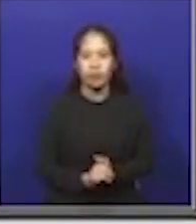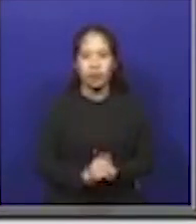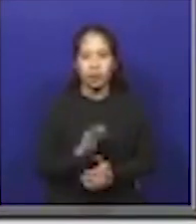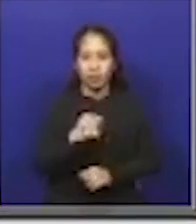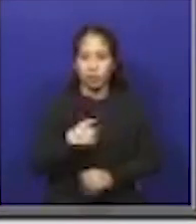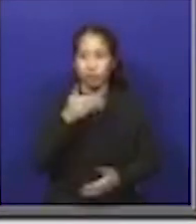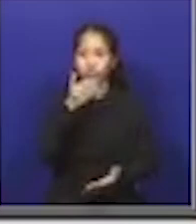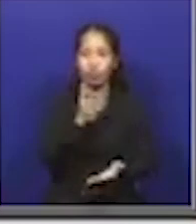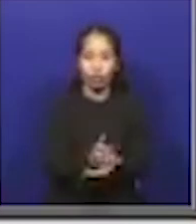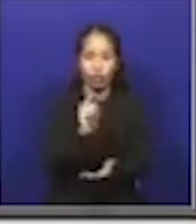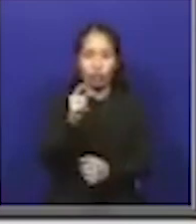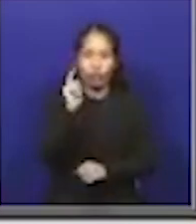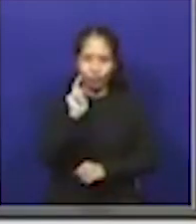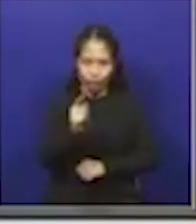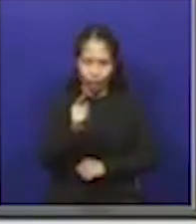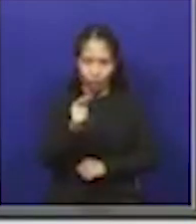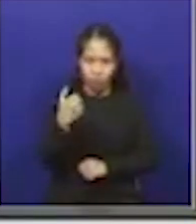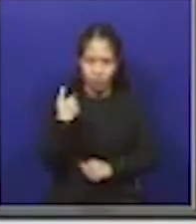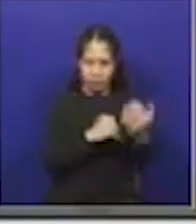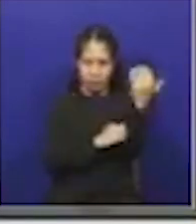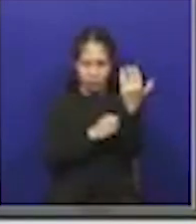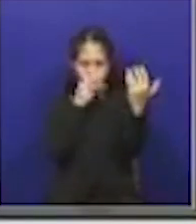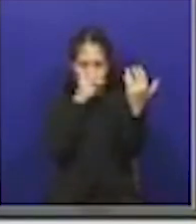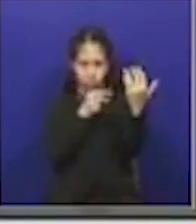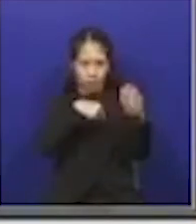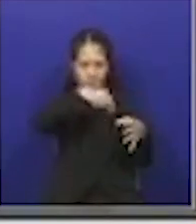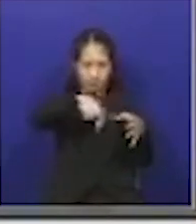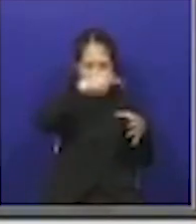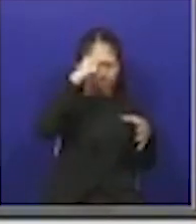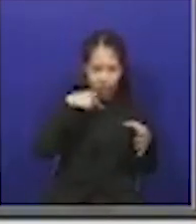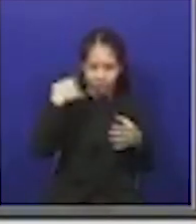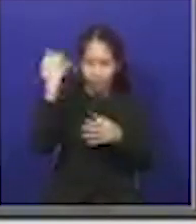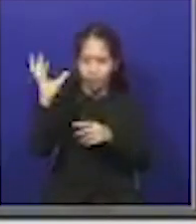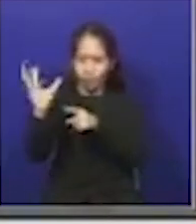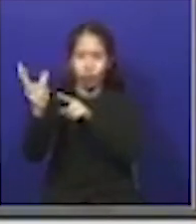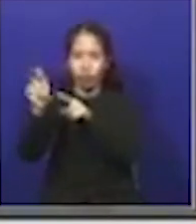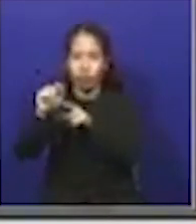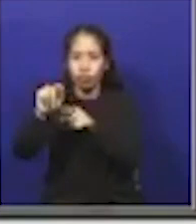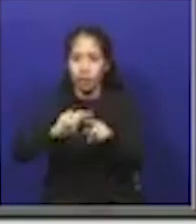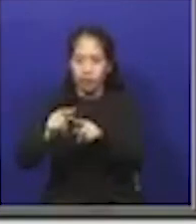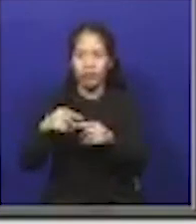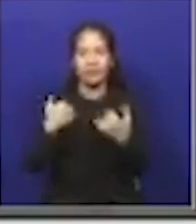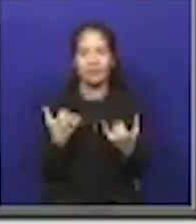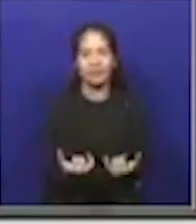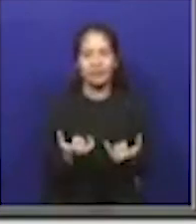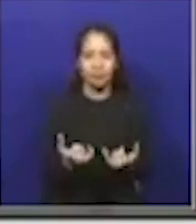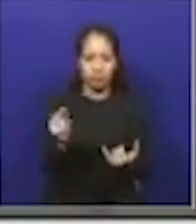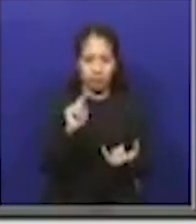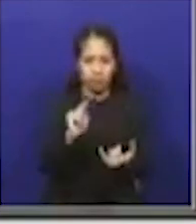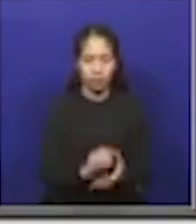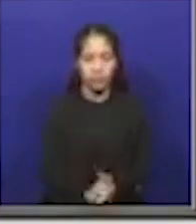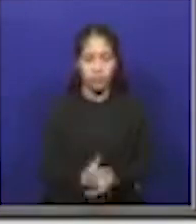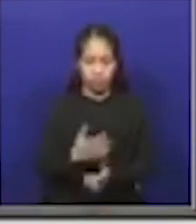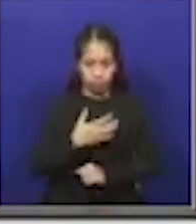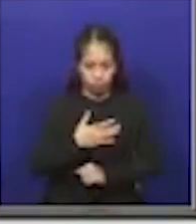นั่งมอนิเตอร์ข่าวทั้งในประเทศและต่างประเทศจริงอยู่นะครับวันนี้